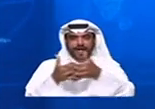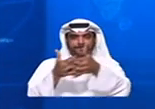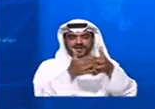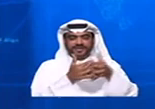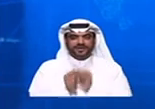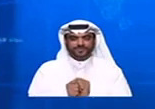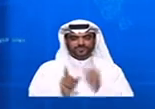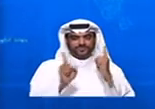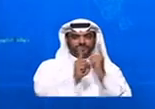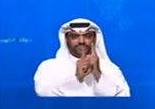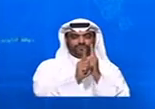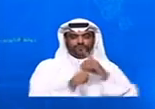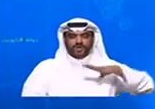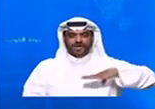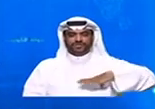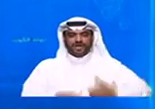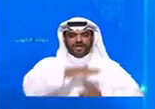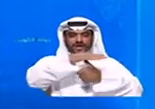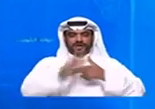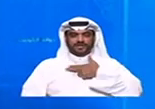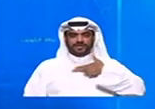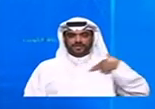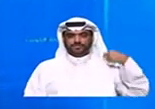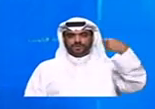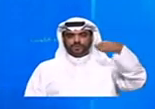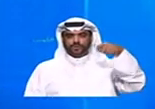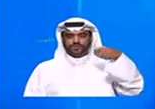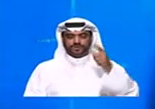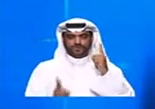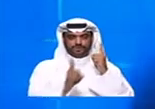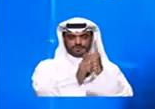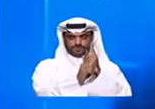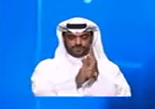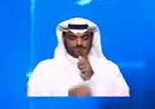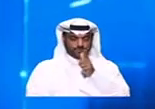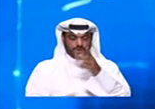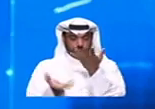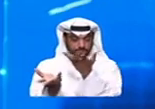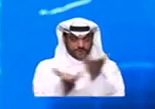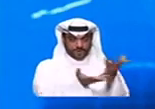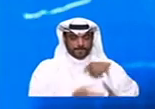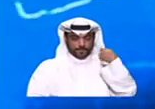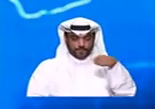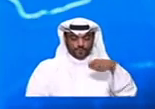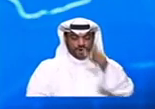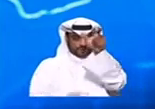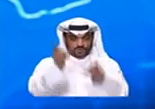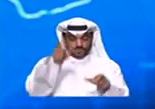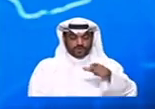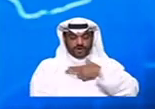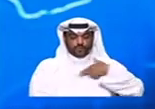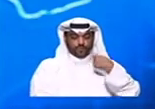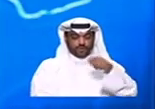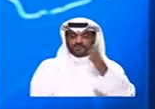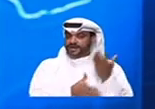الأمريكية سمو الشيخ جابر المبارك الحمد الصباح رئيس مجلس الوزراء وعددا من الوزراء، وذلك لتمثيل سموه رعاه